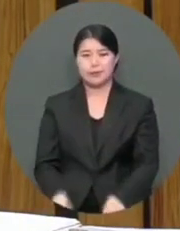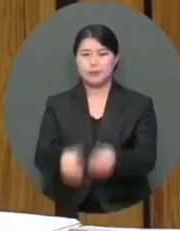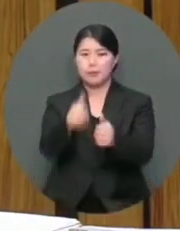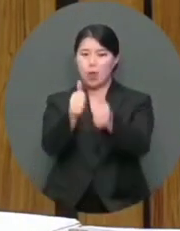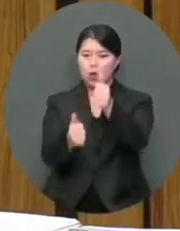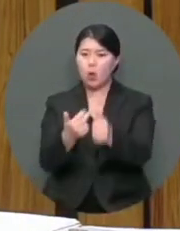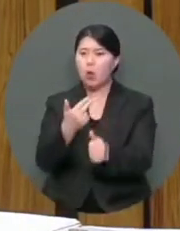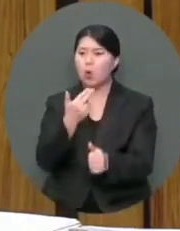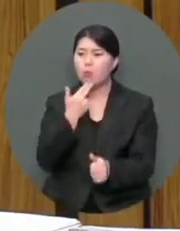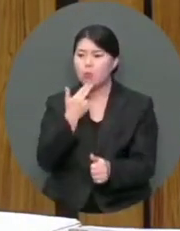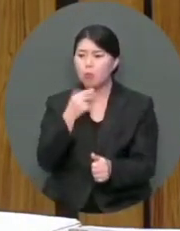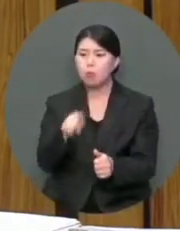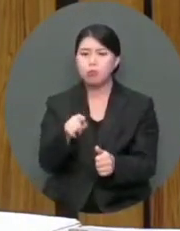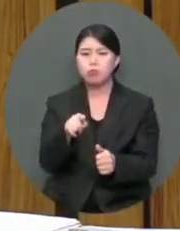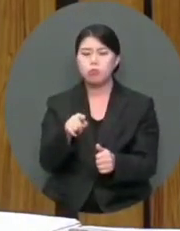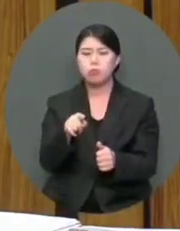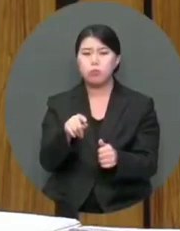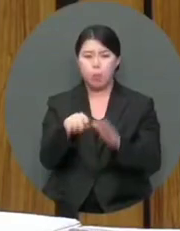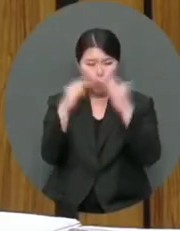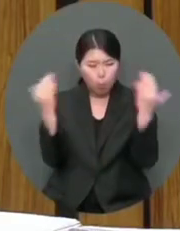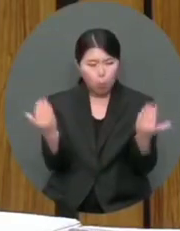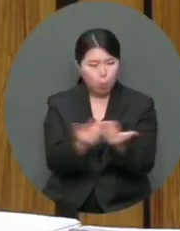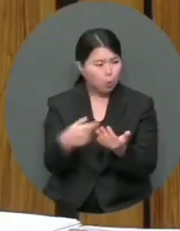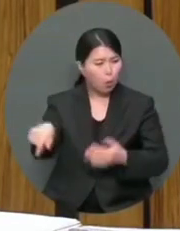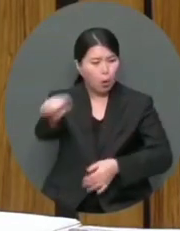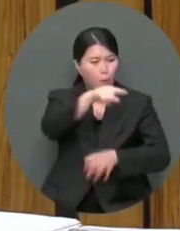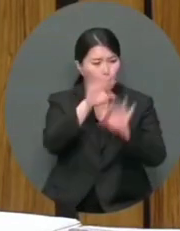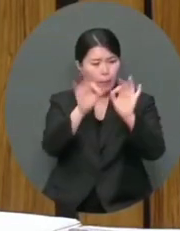없는 사회 없다. 경쟁 없는 조직 없다.